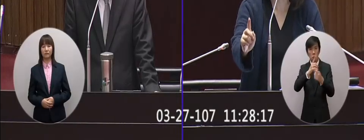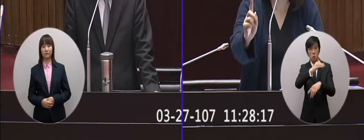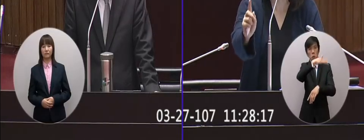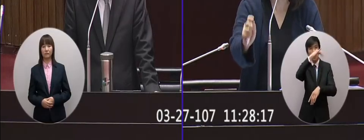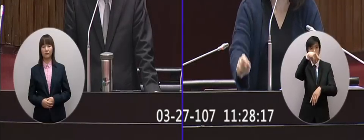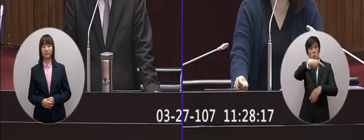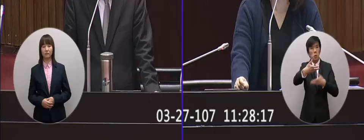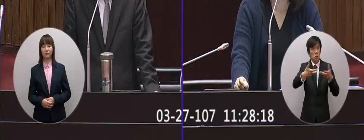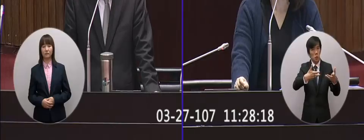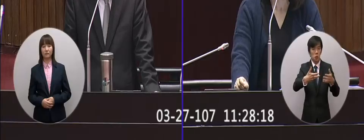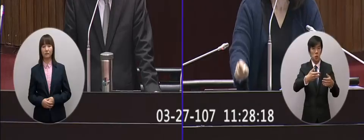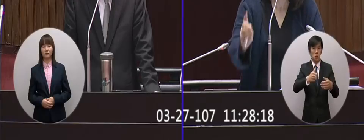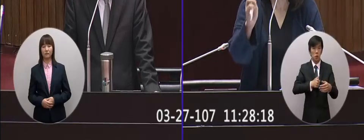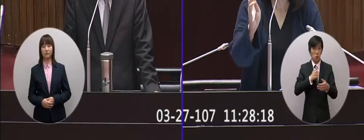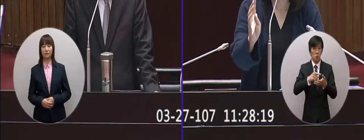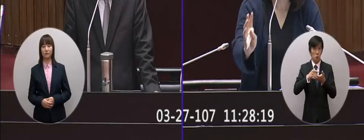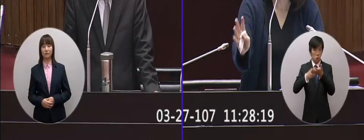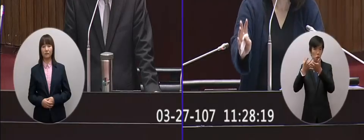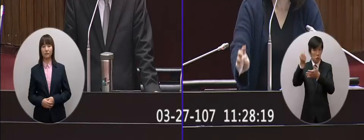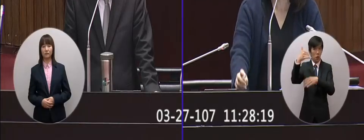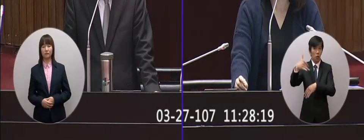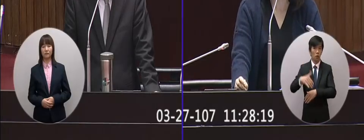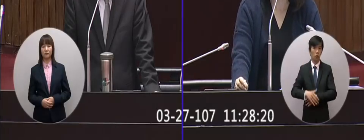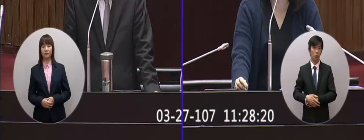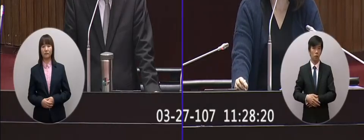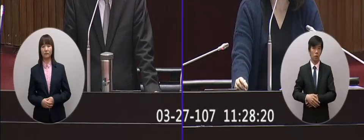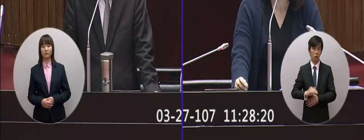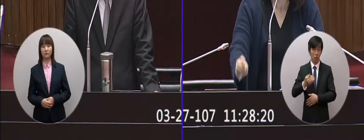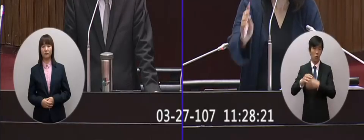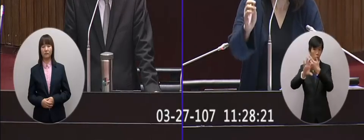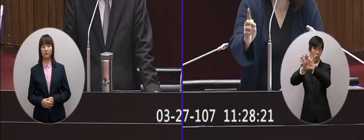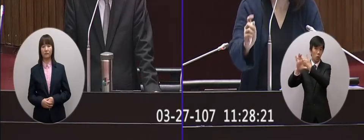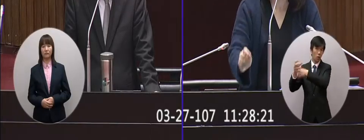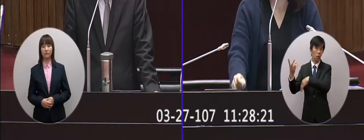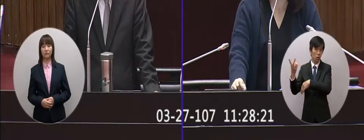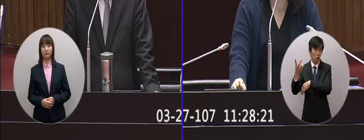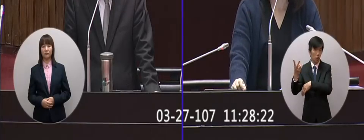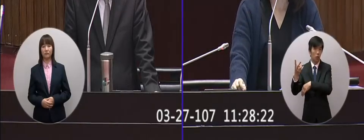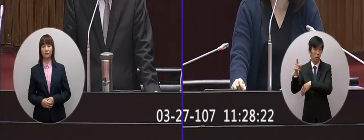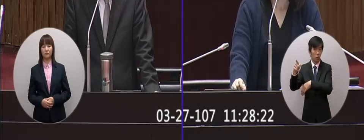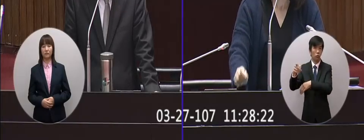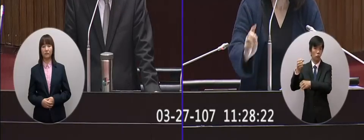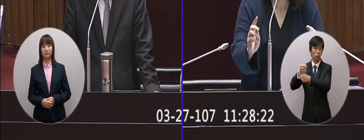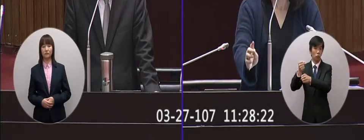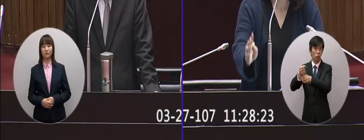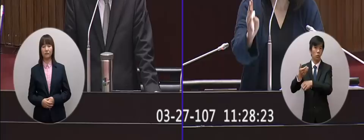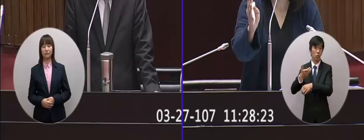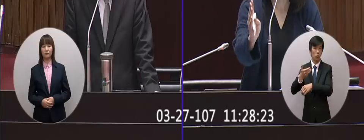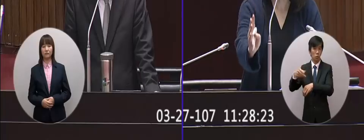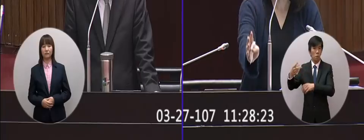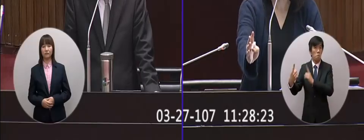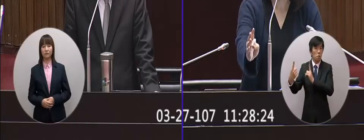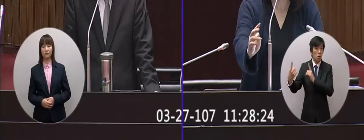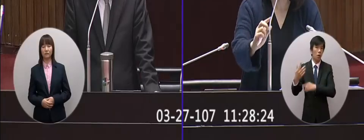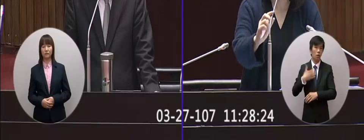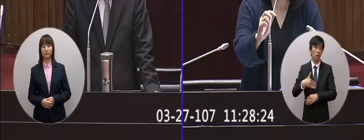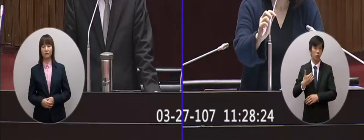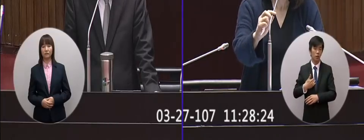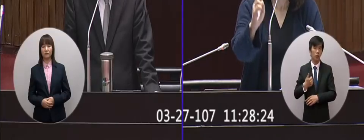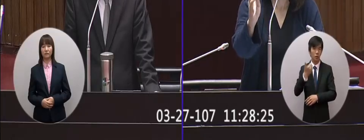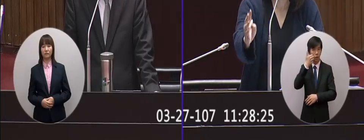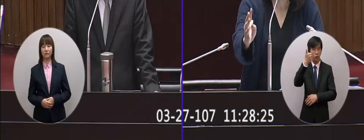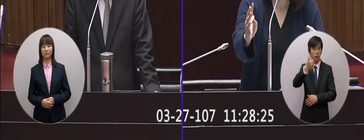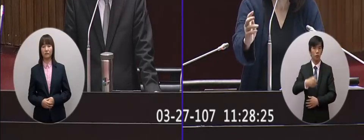动用到知情同意权，可是两个国家的做法就已经高下立判，这个部分我是想提出